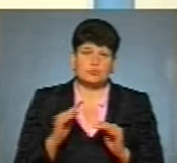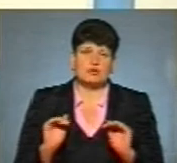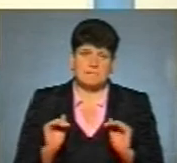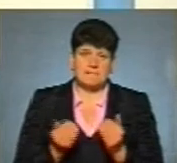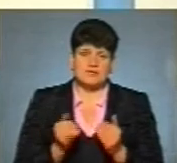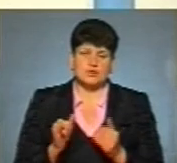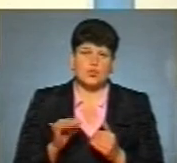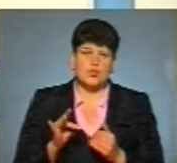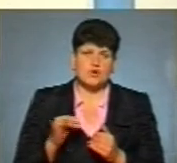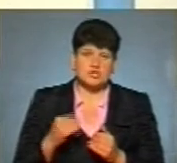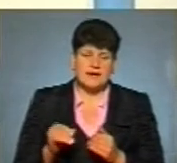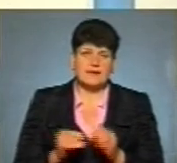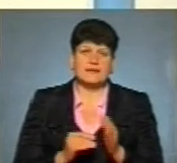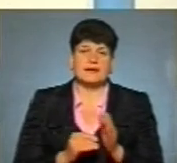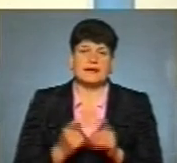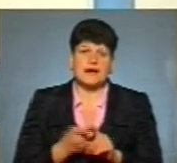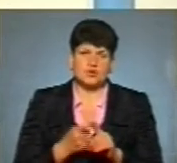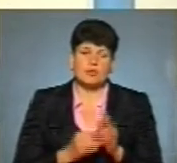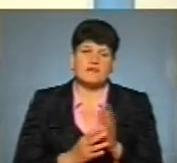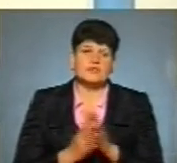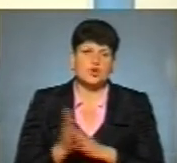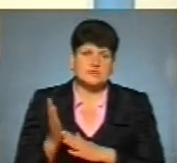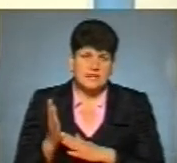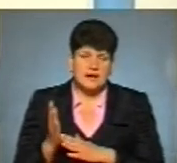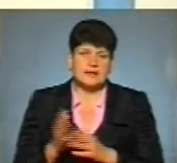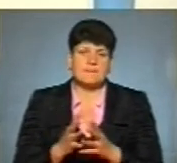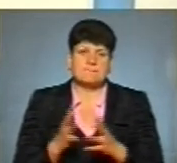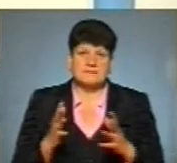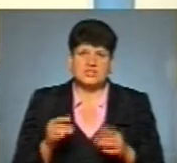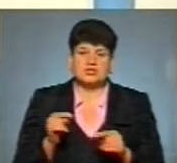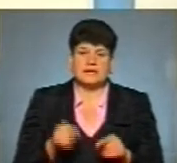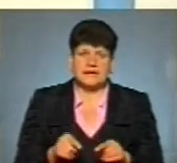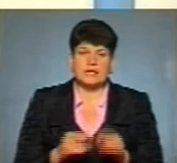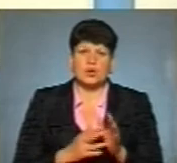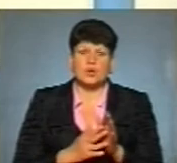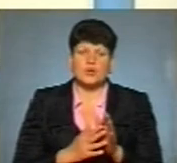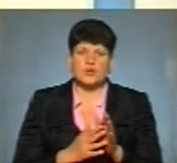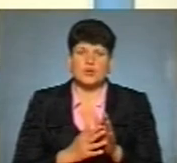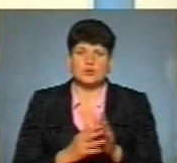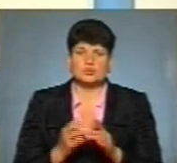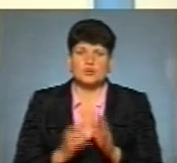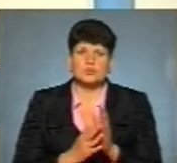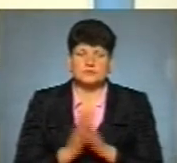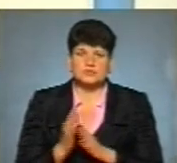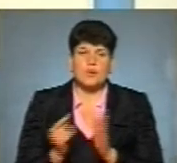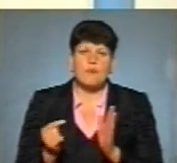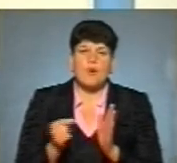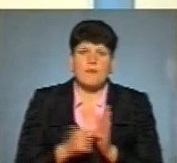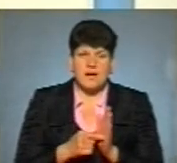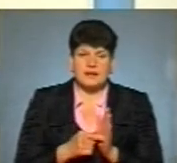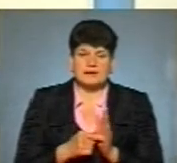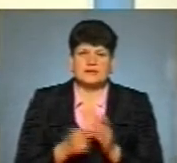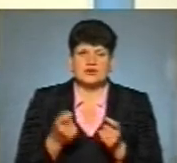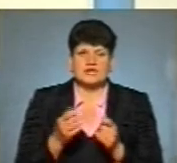але картопля відростає. Більше таких культур, що попали, десь трошки